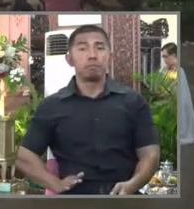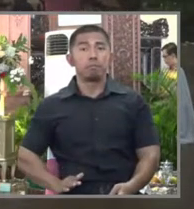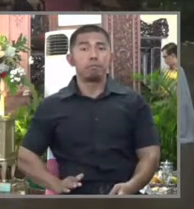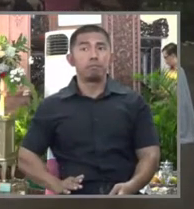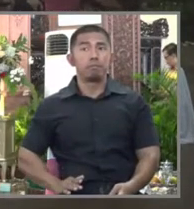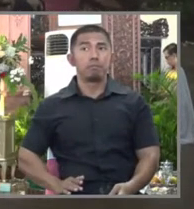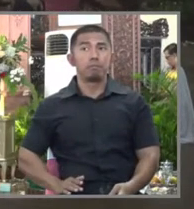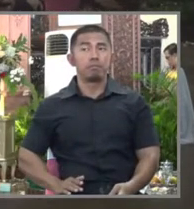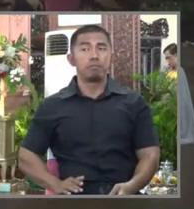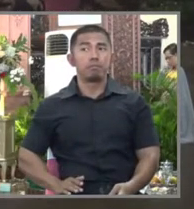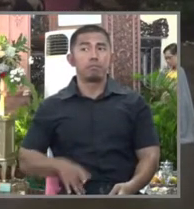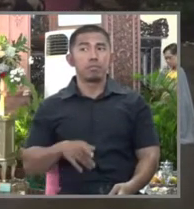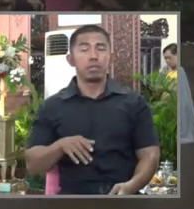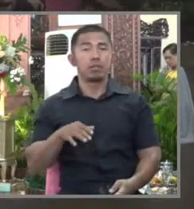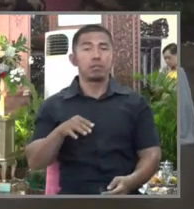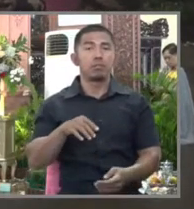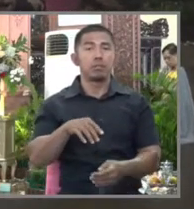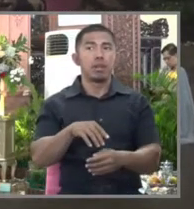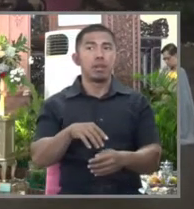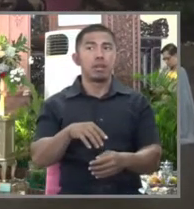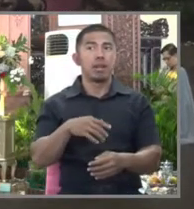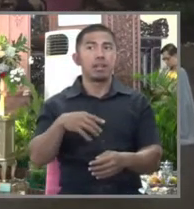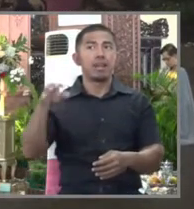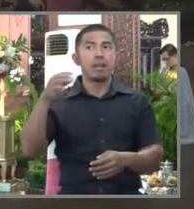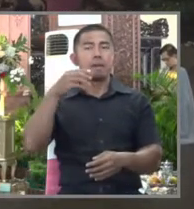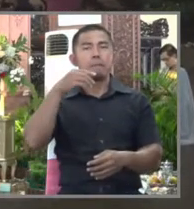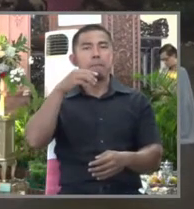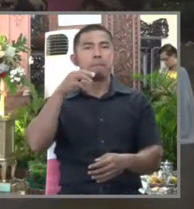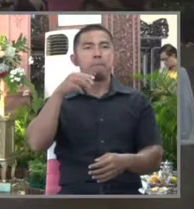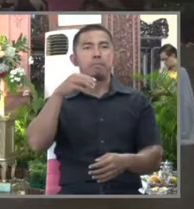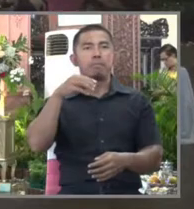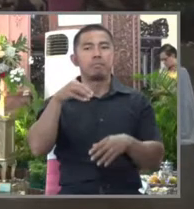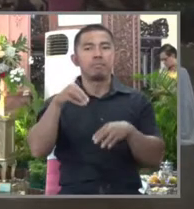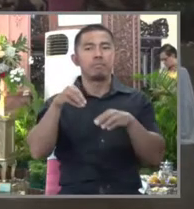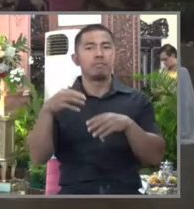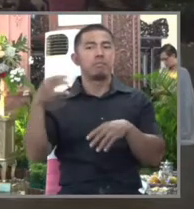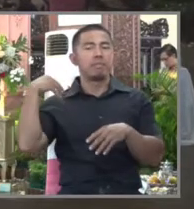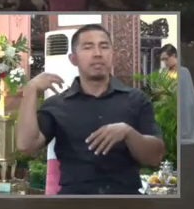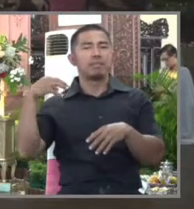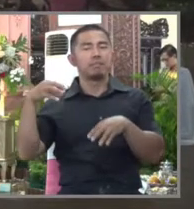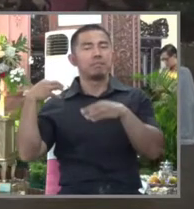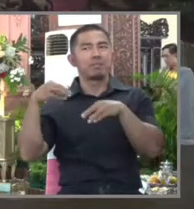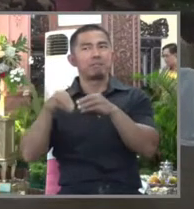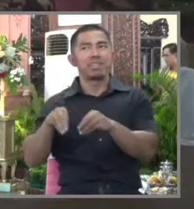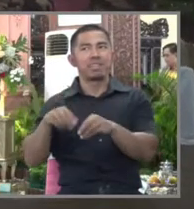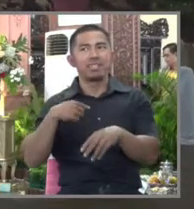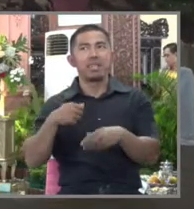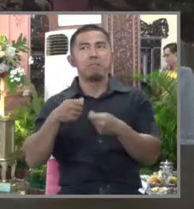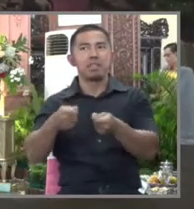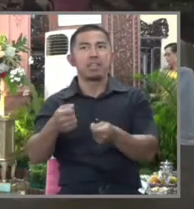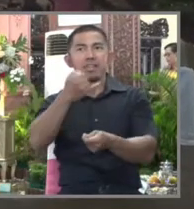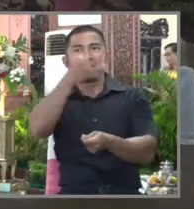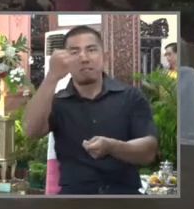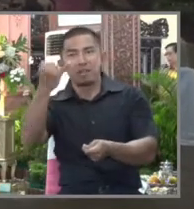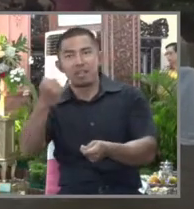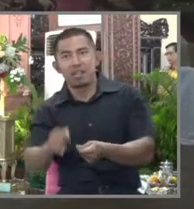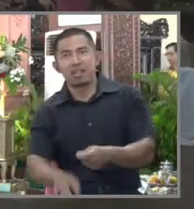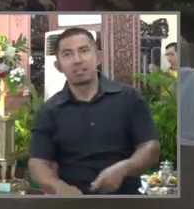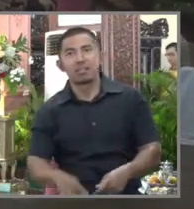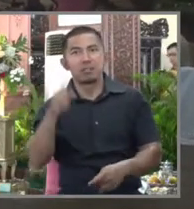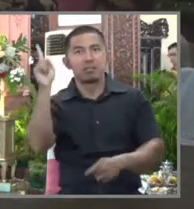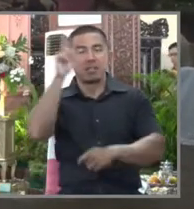Mas, ini mumpung ada Mas Menteri, ini lagi intens sama saya ini bicara. Saya berikan gambarannya, PGRI saya